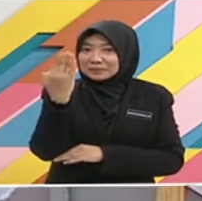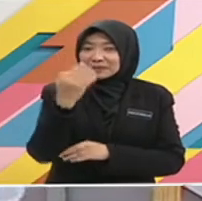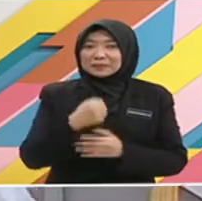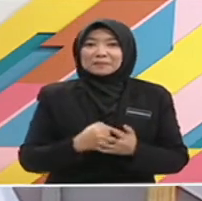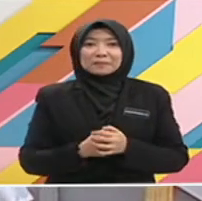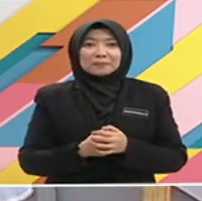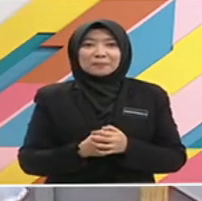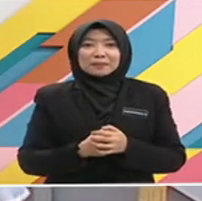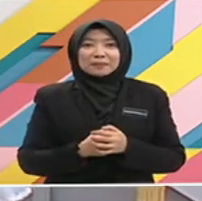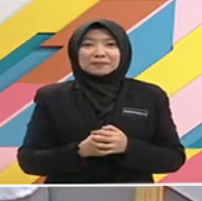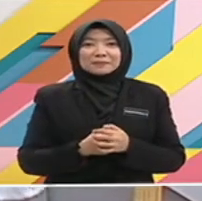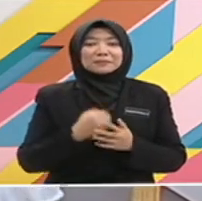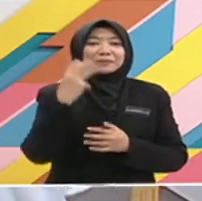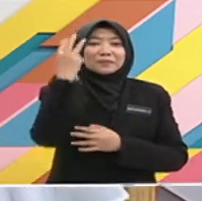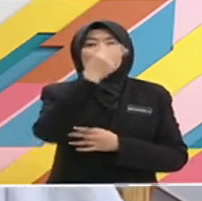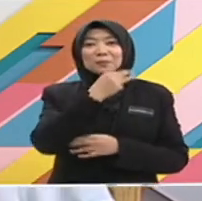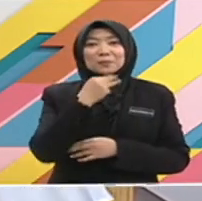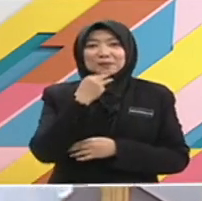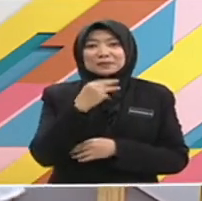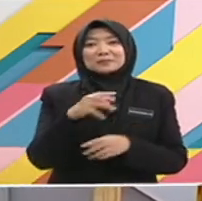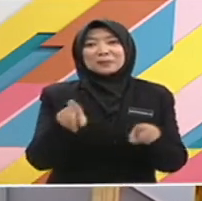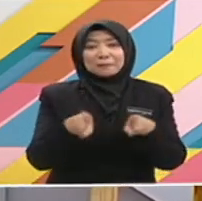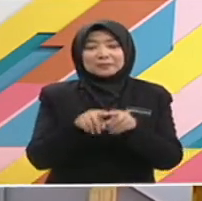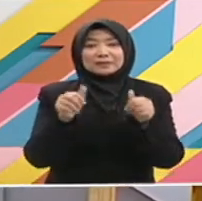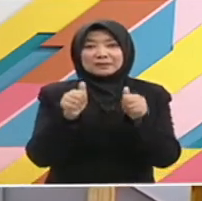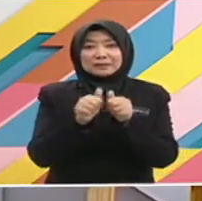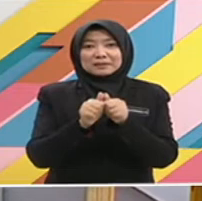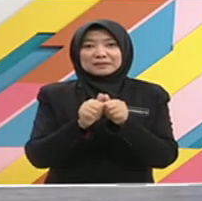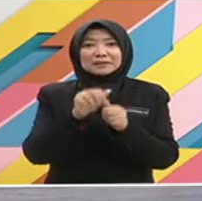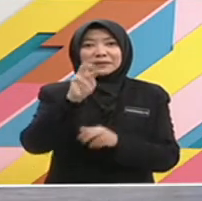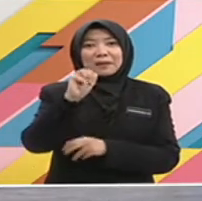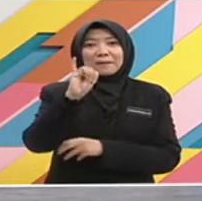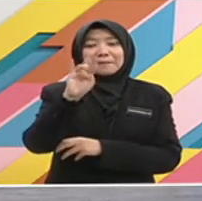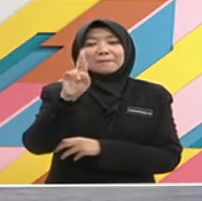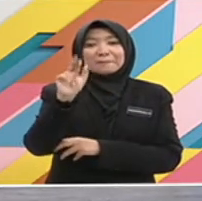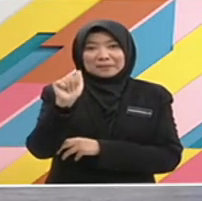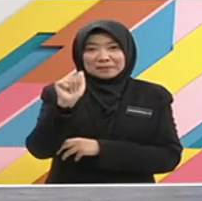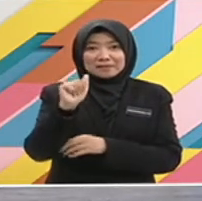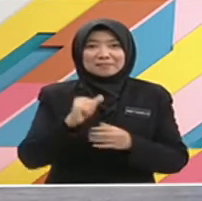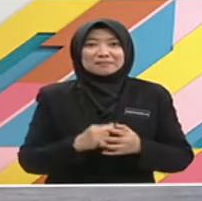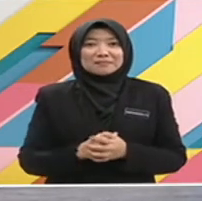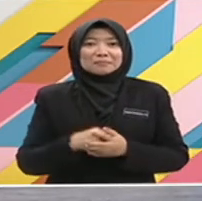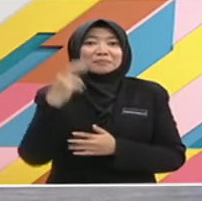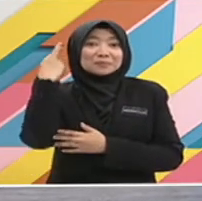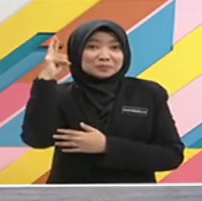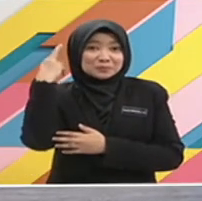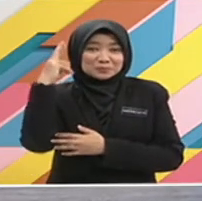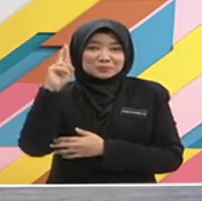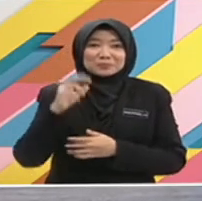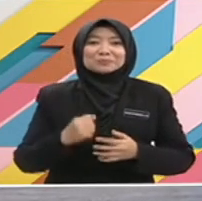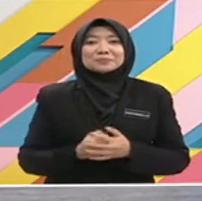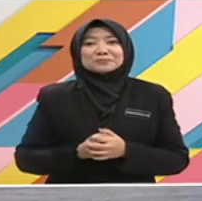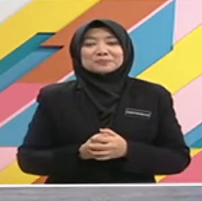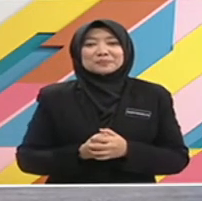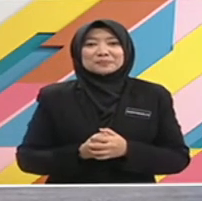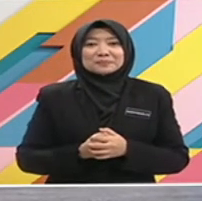Syamira Nazir. Mira, kita merindui anda. Nisa di sini. Itulah, saya pun rindu dekat Mira kan. Tak mengapa cikgu. Jadi